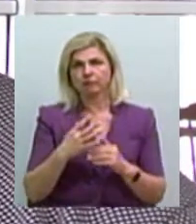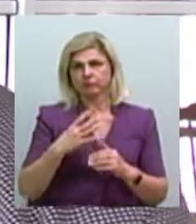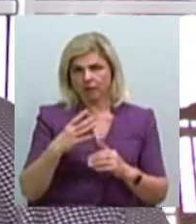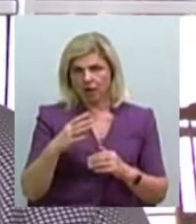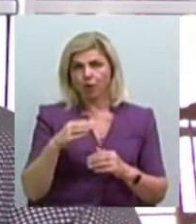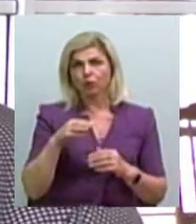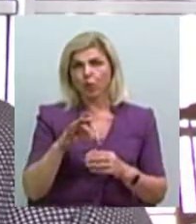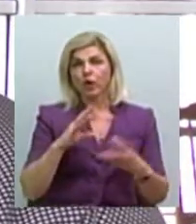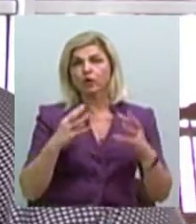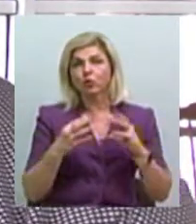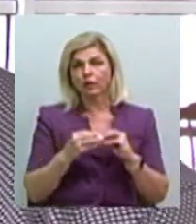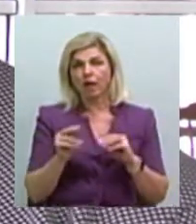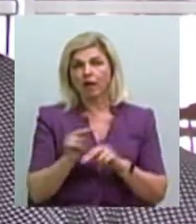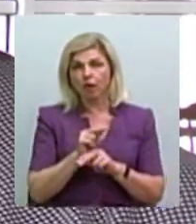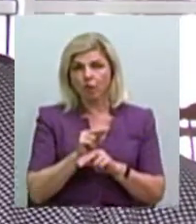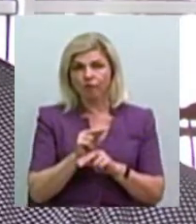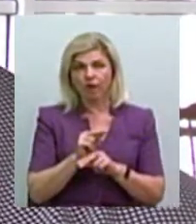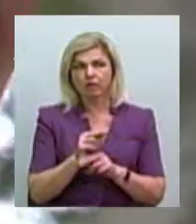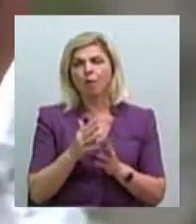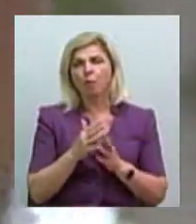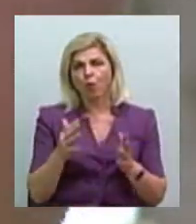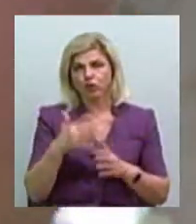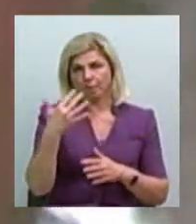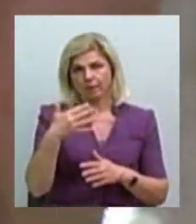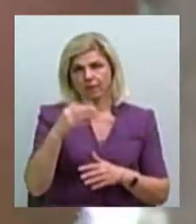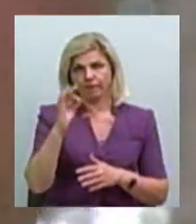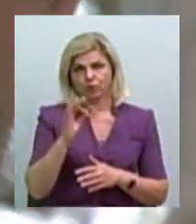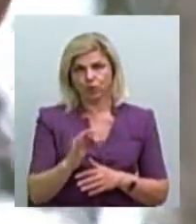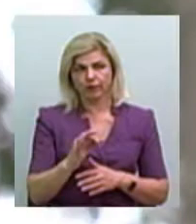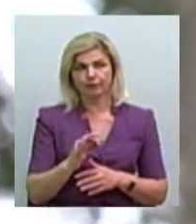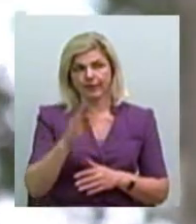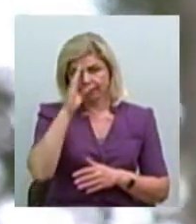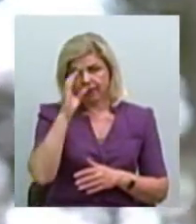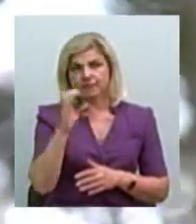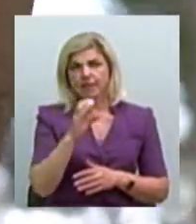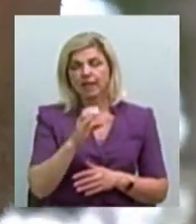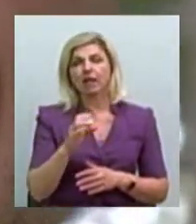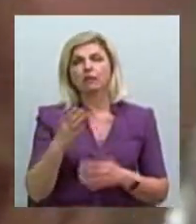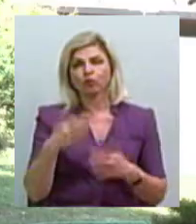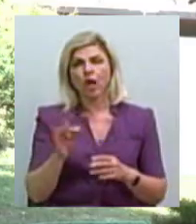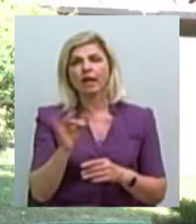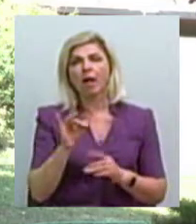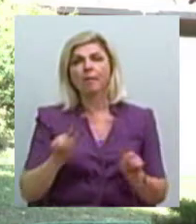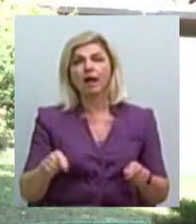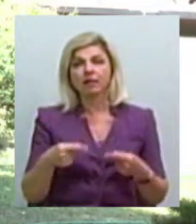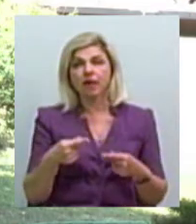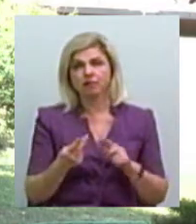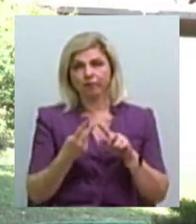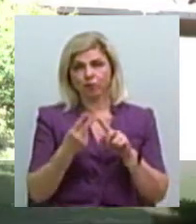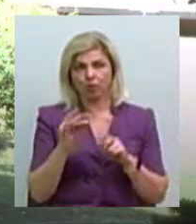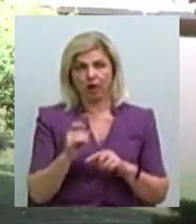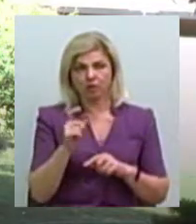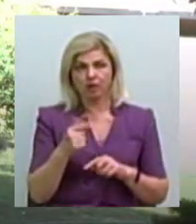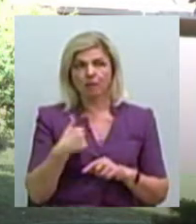лікування більше 50%. Сергій Самойленко проходить курс реабілітації вдруге. Мене